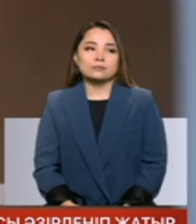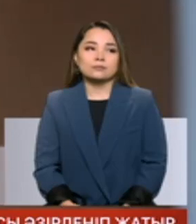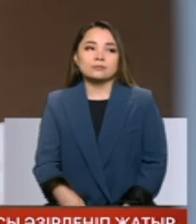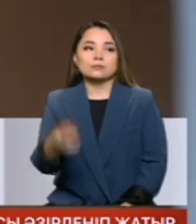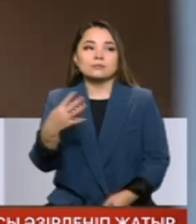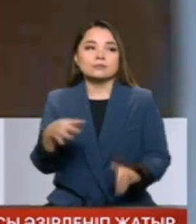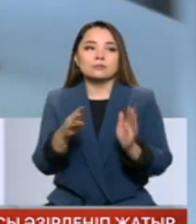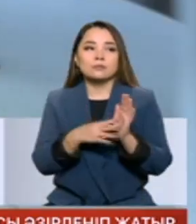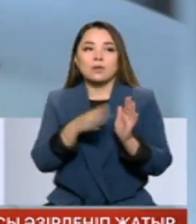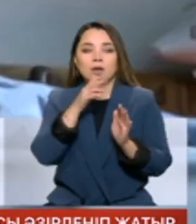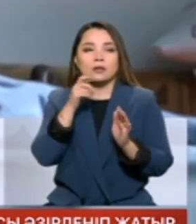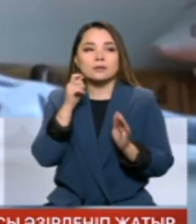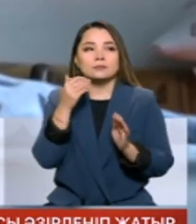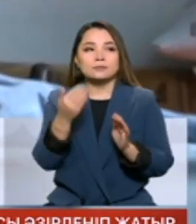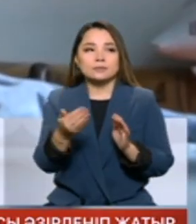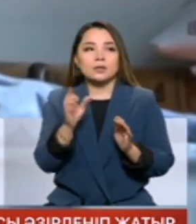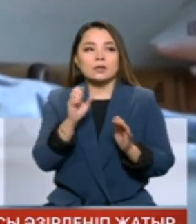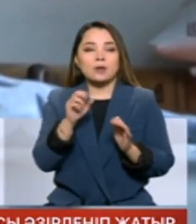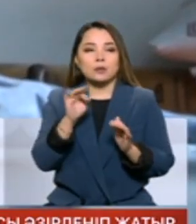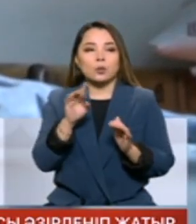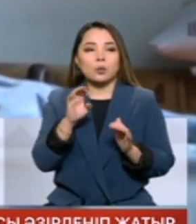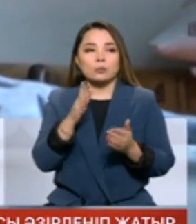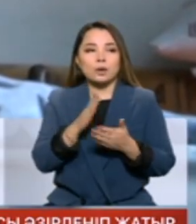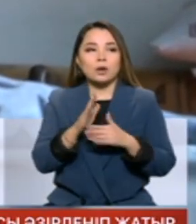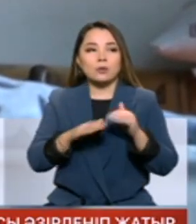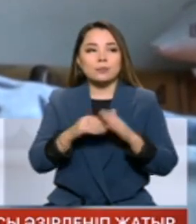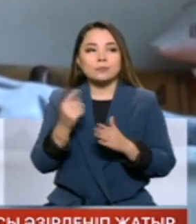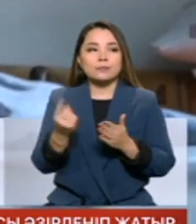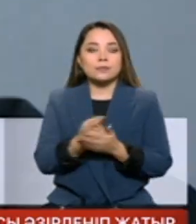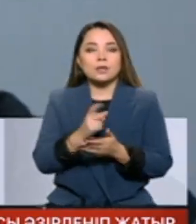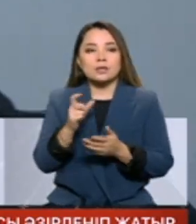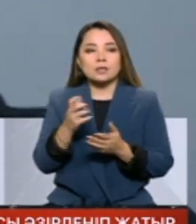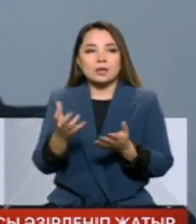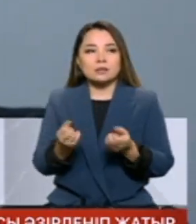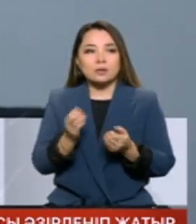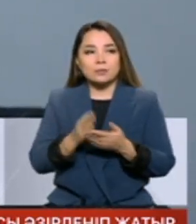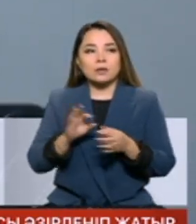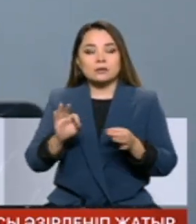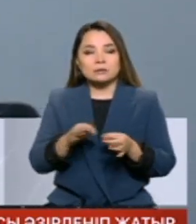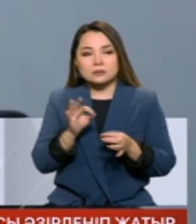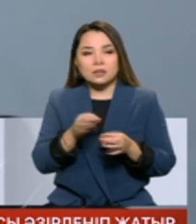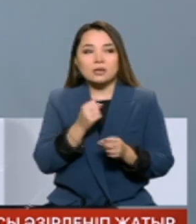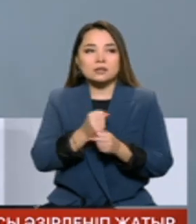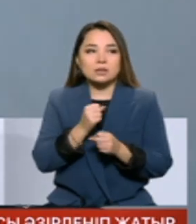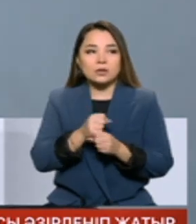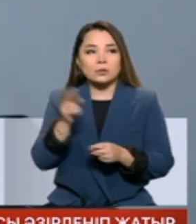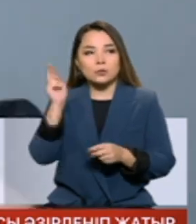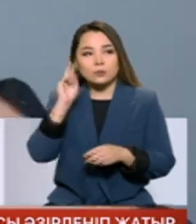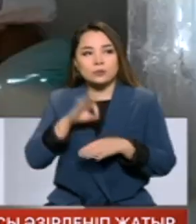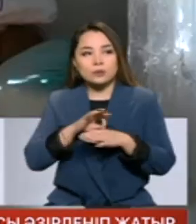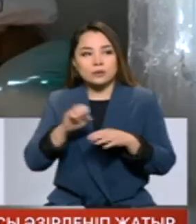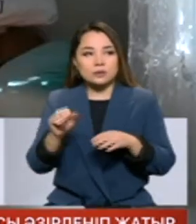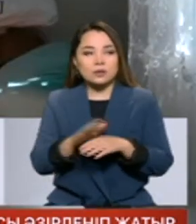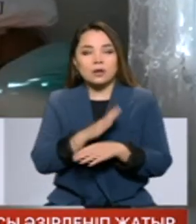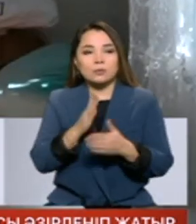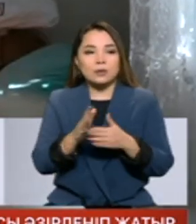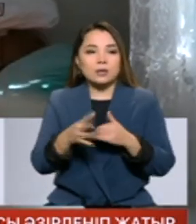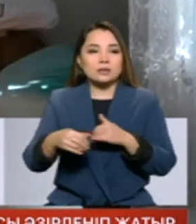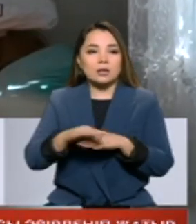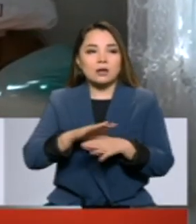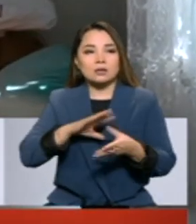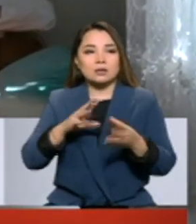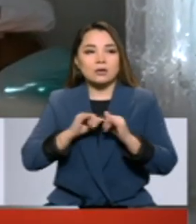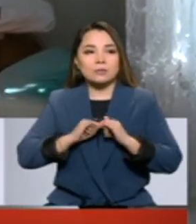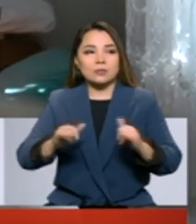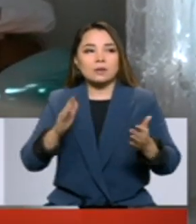49 жастағы Сабыркүл Сергелбекова 4 жыл бұрын қолына алғаш ине ұстайды. Икемге келген істі игеріп әкетіп, ауылда отырып аймақты